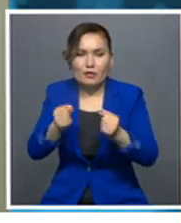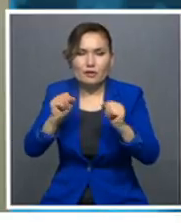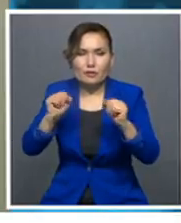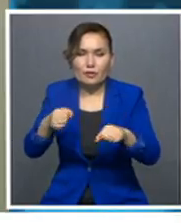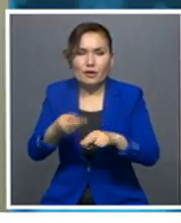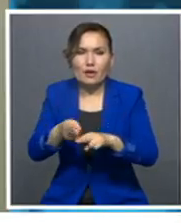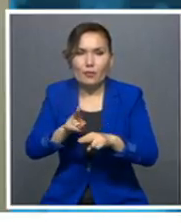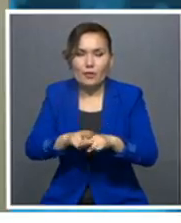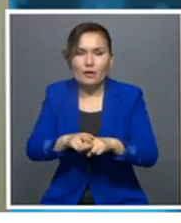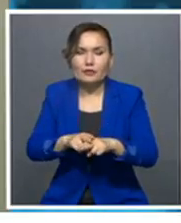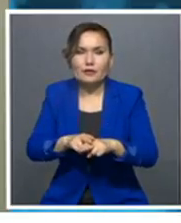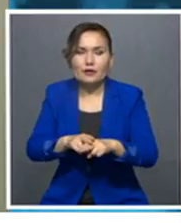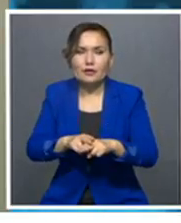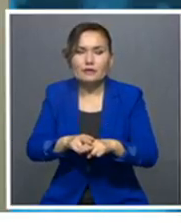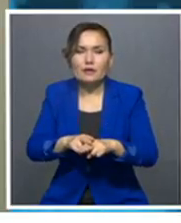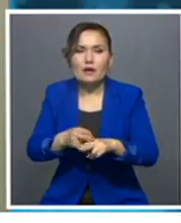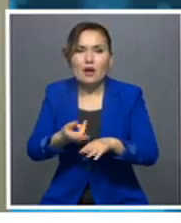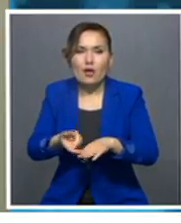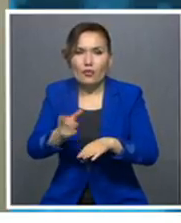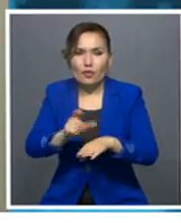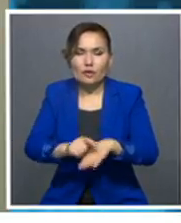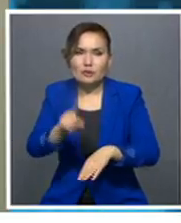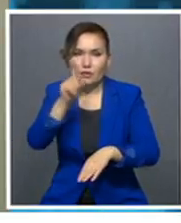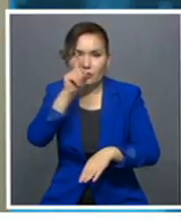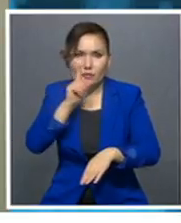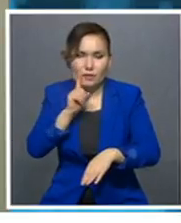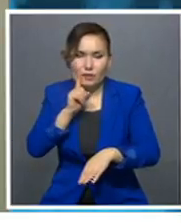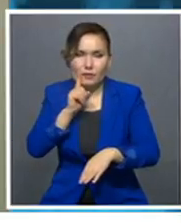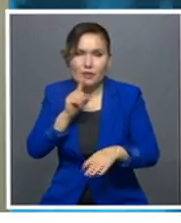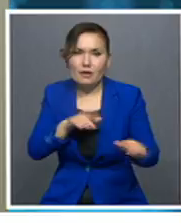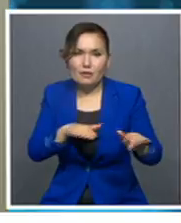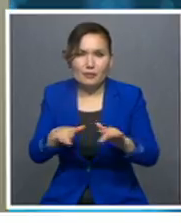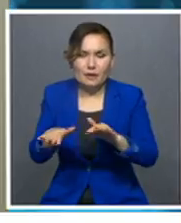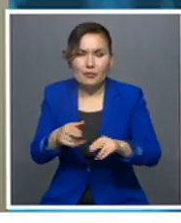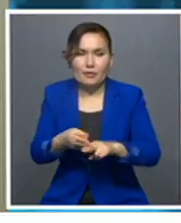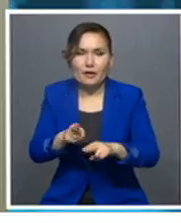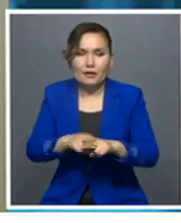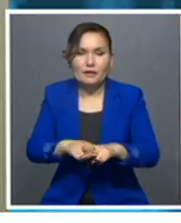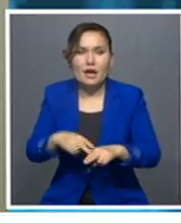бейнені сәйкестендірудің өтуден жеңілдетеді. Өйткені